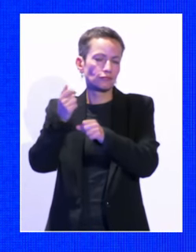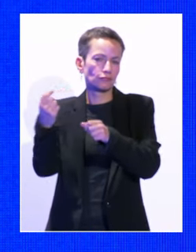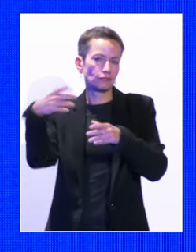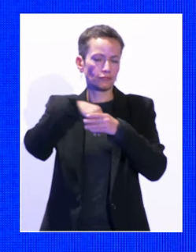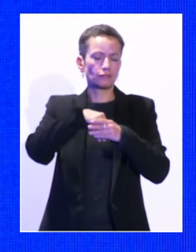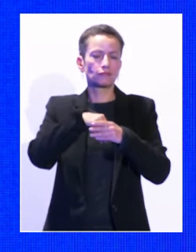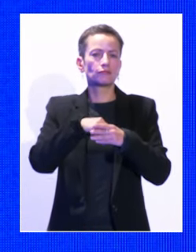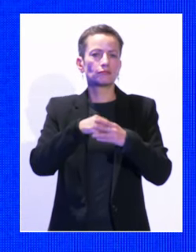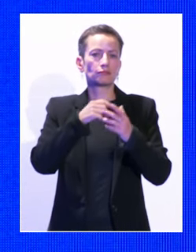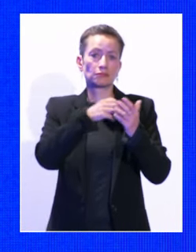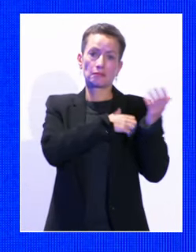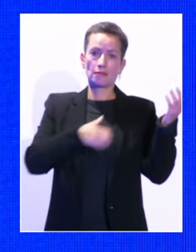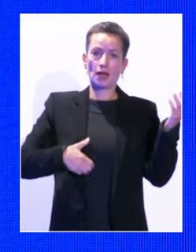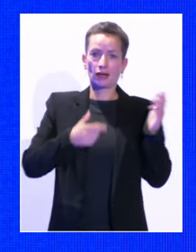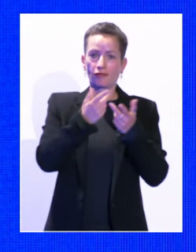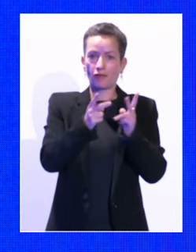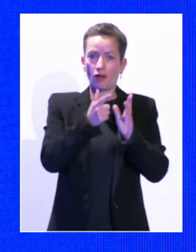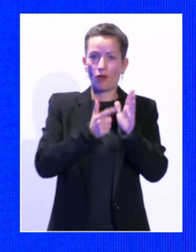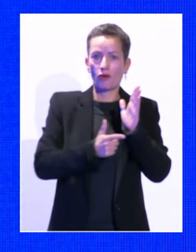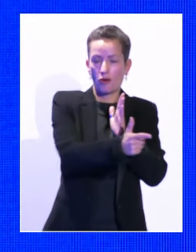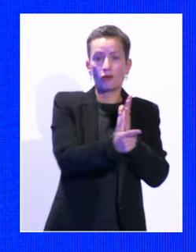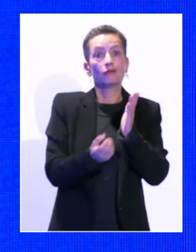Mer.